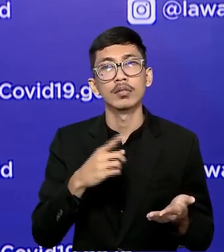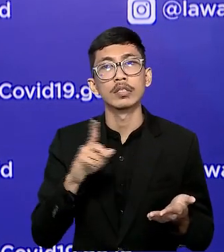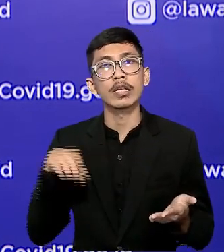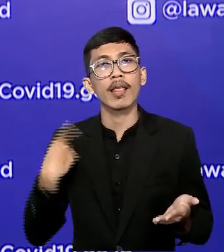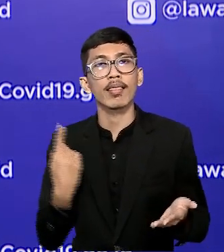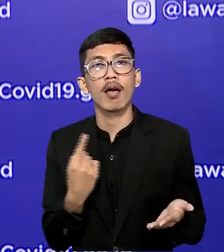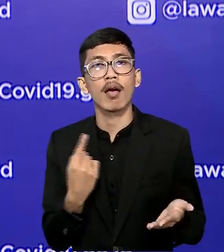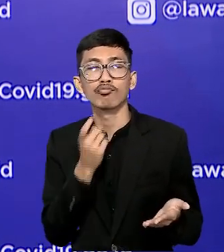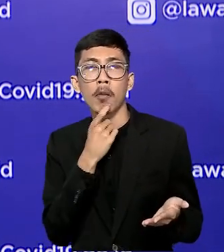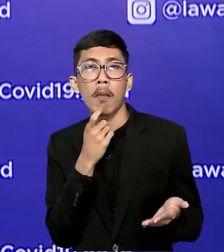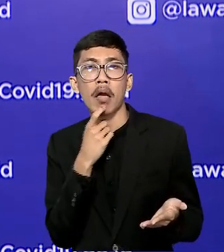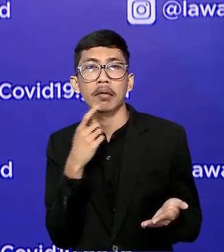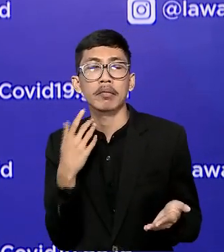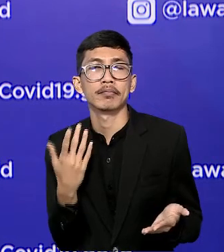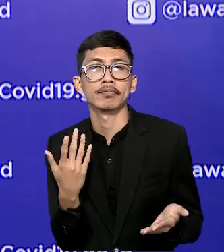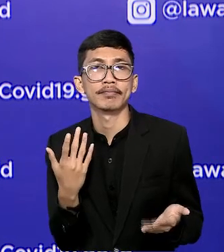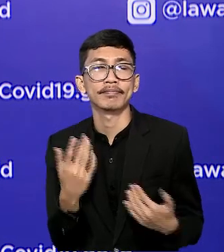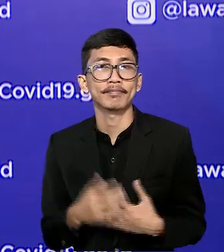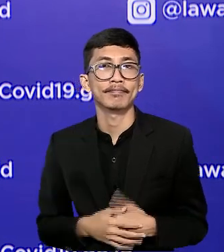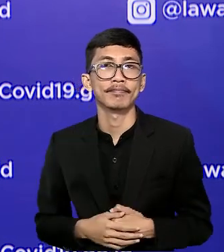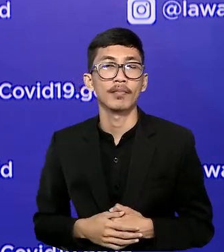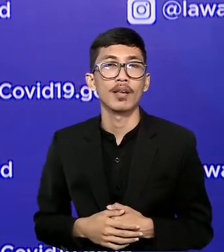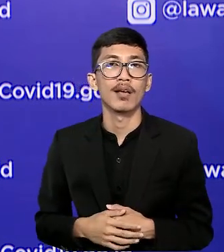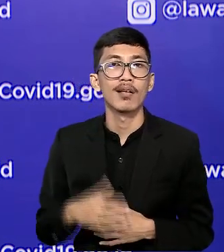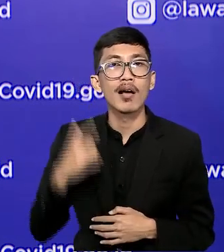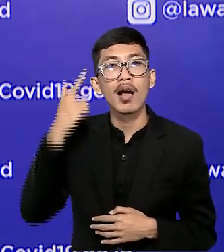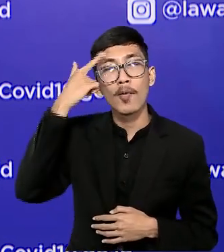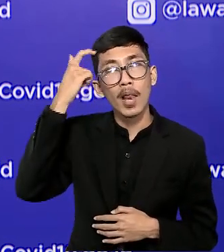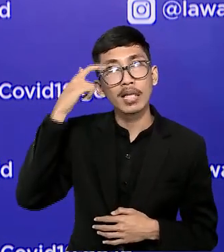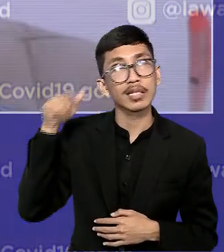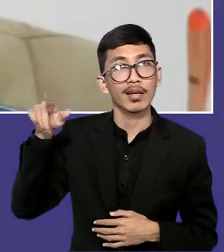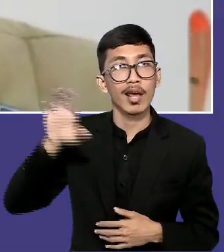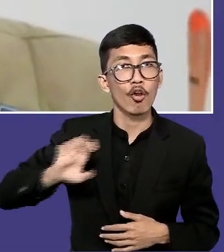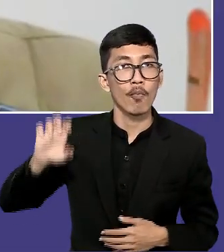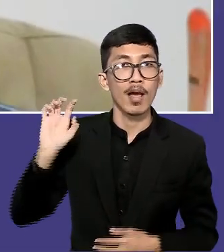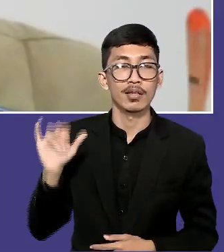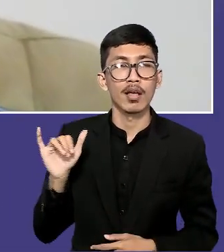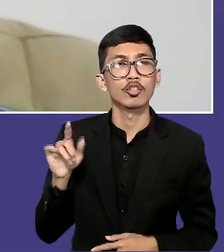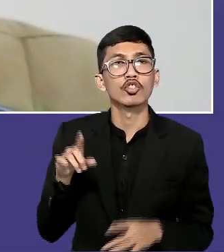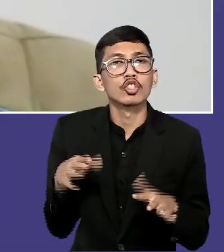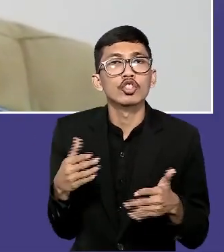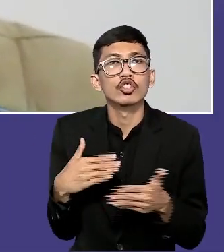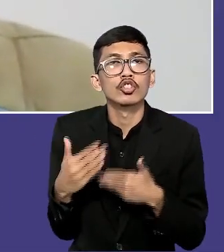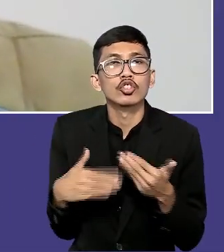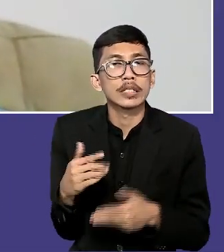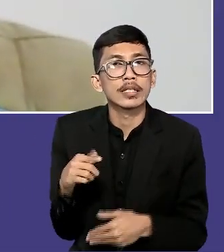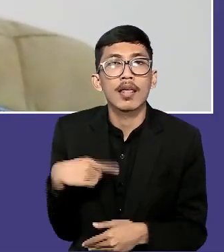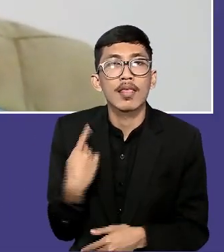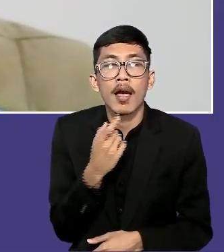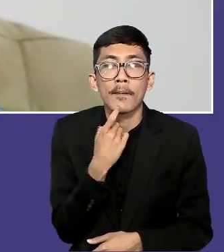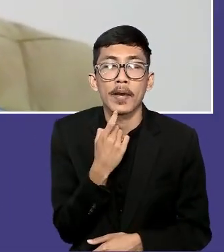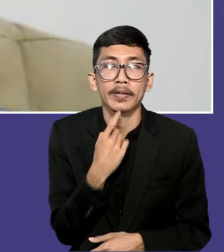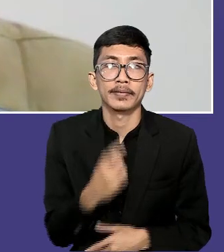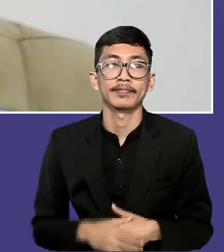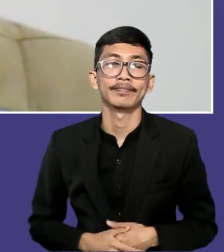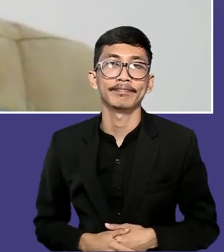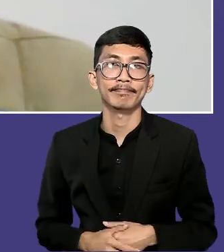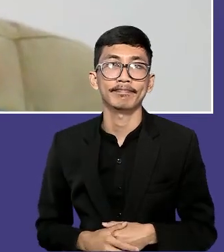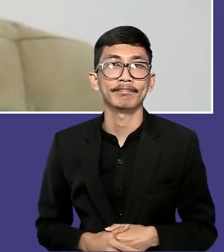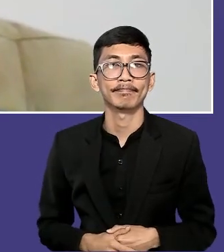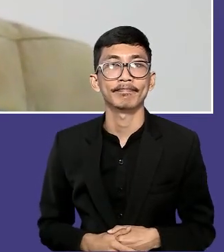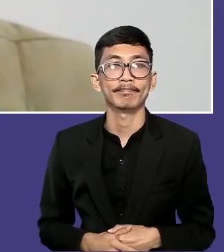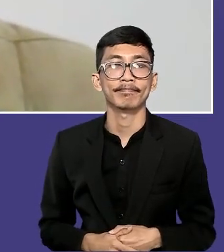setidaknya eh tentunya sekali belajar dengan apa yang kemudian terjadi di Eropa dog ya jadi saya ingatkan lagi bahwa